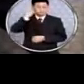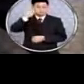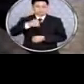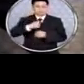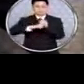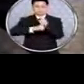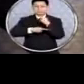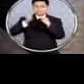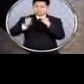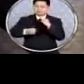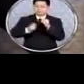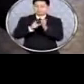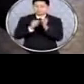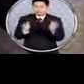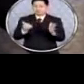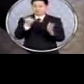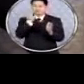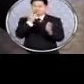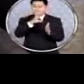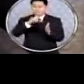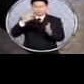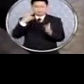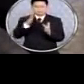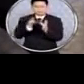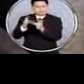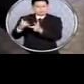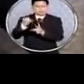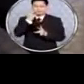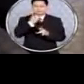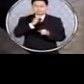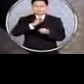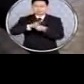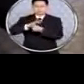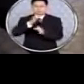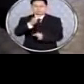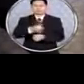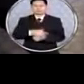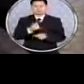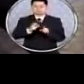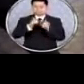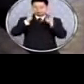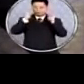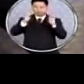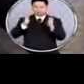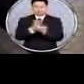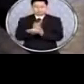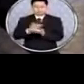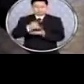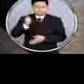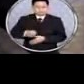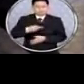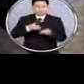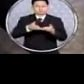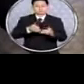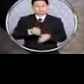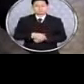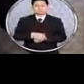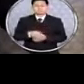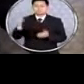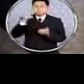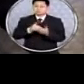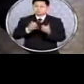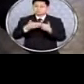个司法审判能够把前面的这一些瑕疵跟不正，那么公正的审判是这个时候最重要的问题。至于特